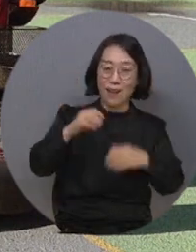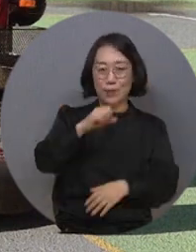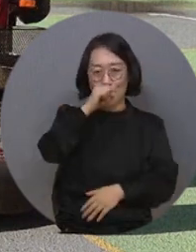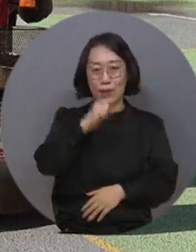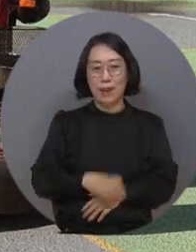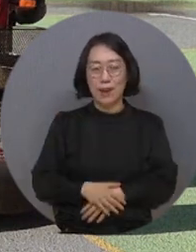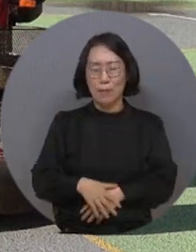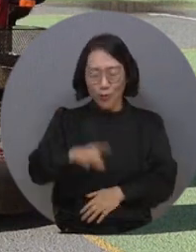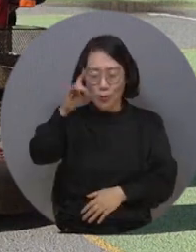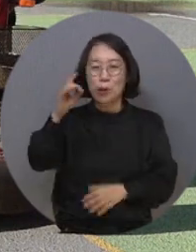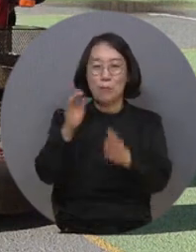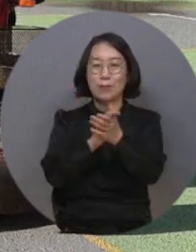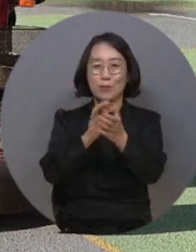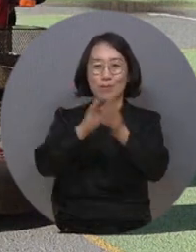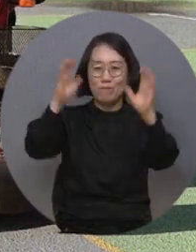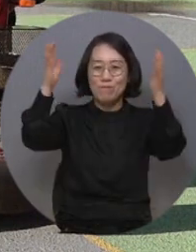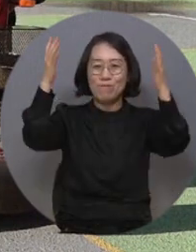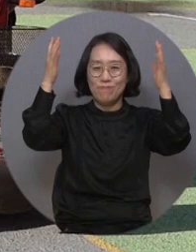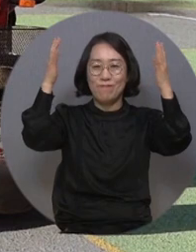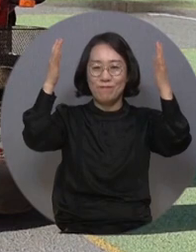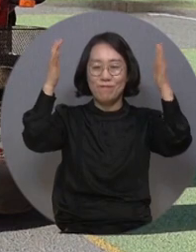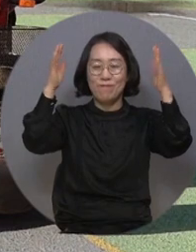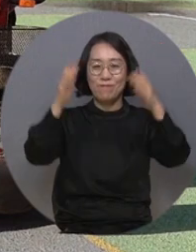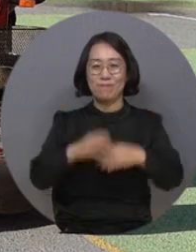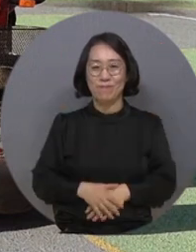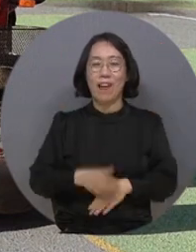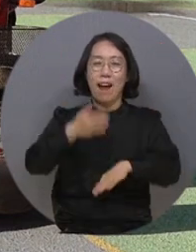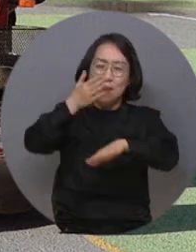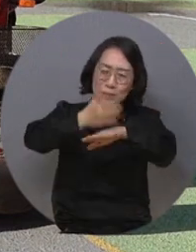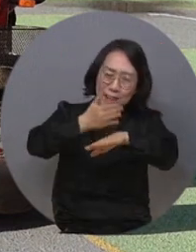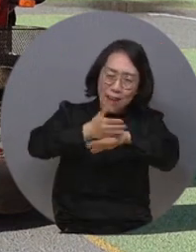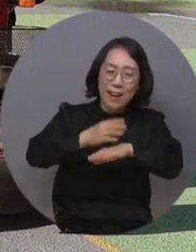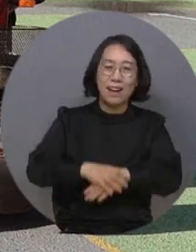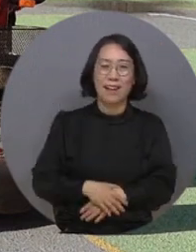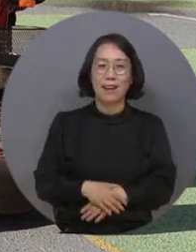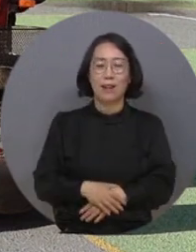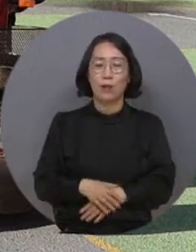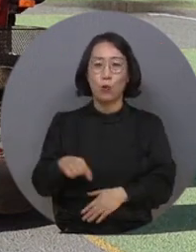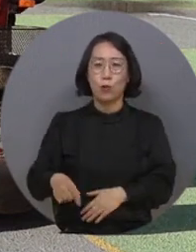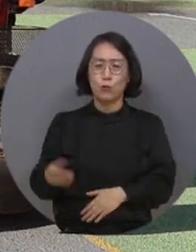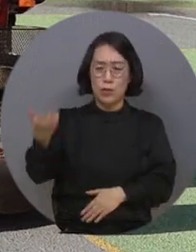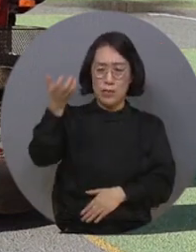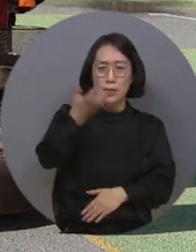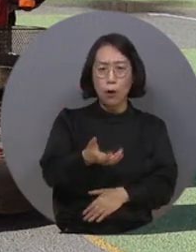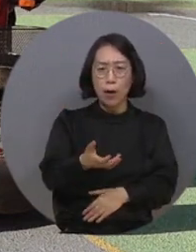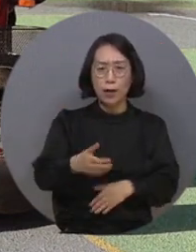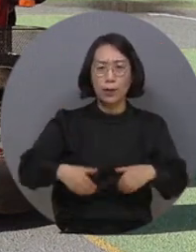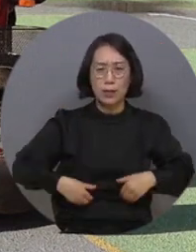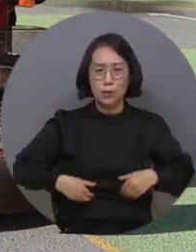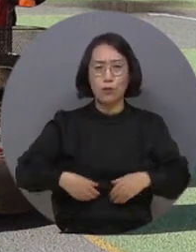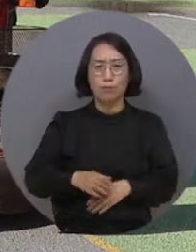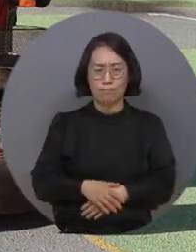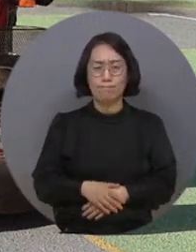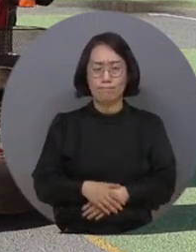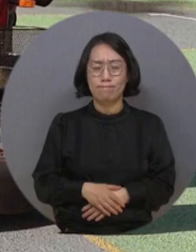아니, 환영부터. 오, 감사합니다. 아니, 나 관악구로 이사 와야 되겠어.